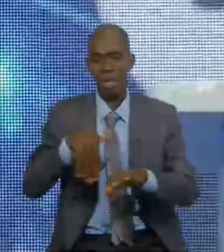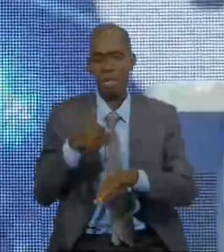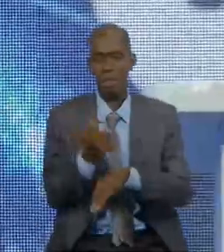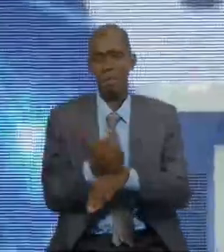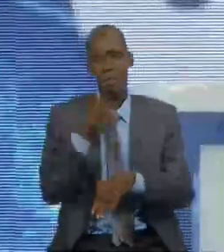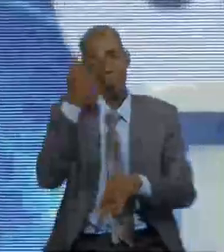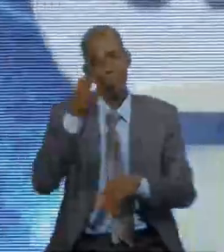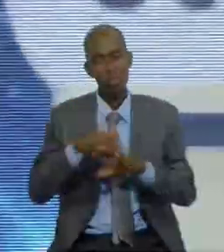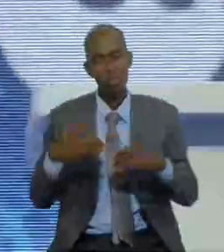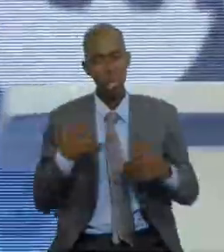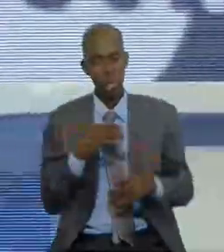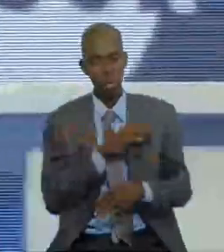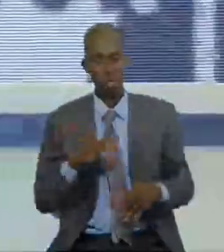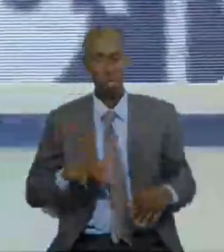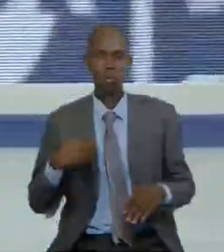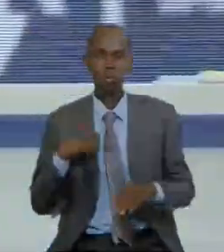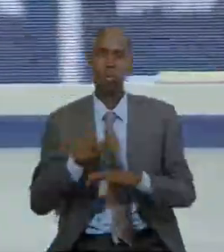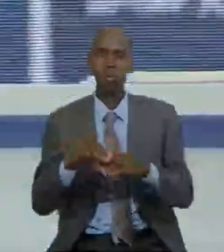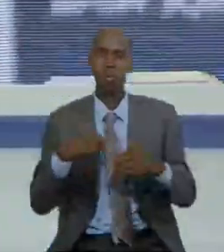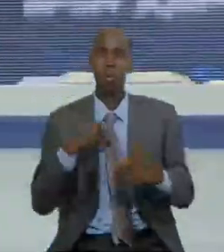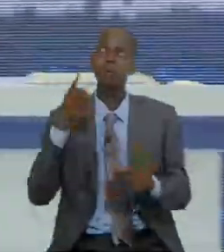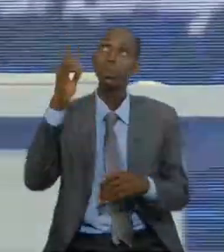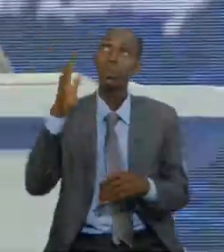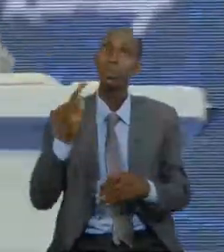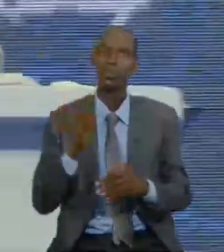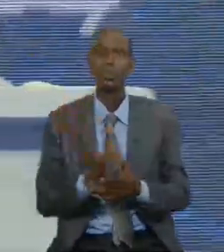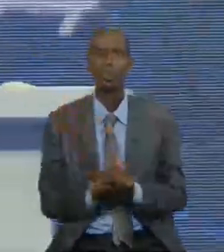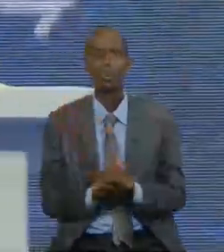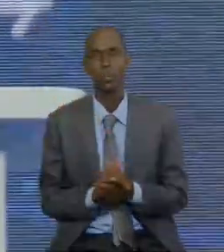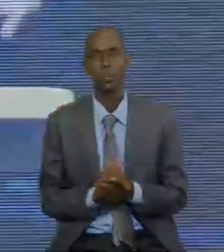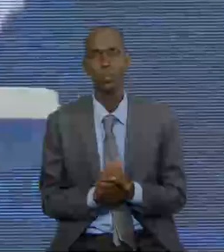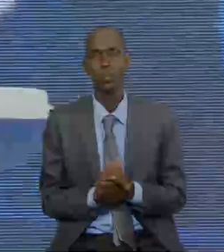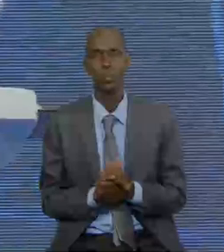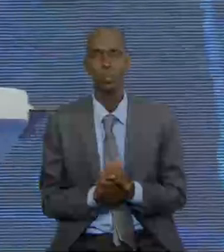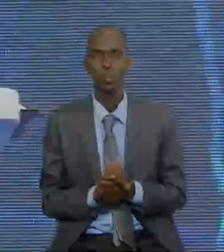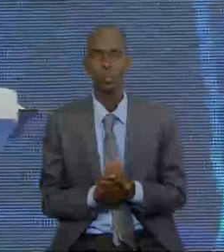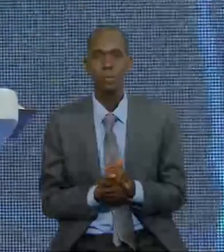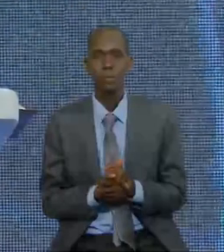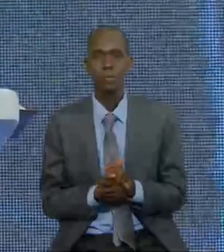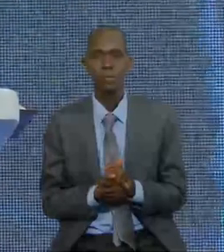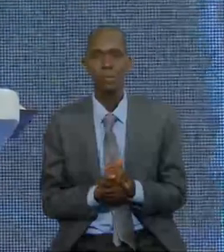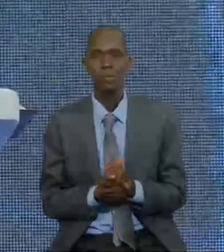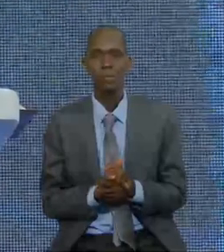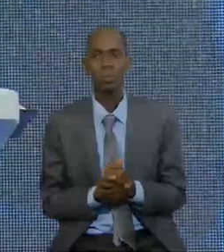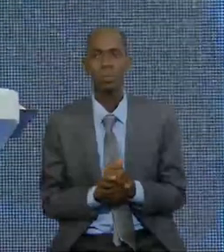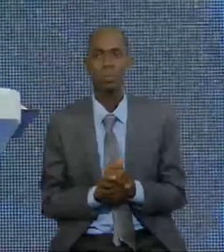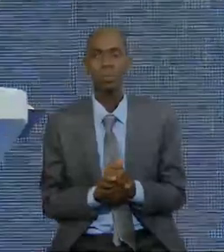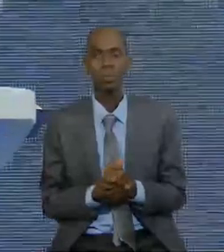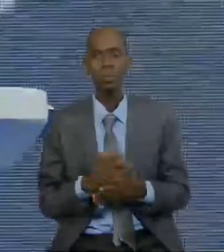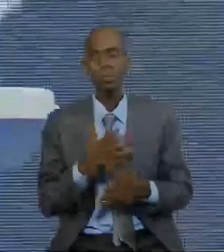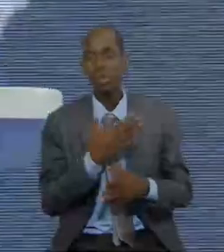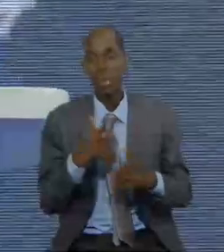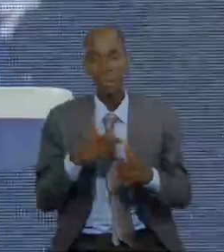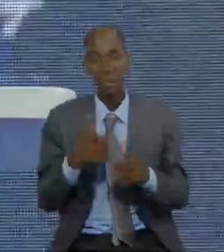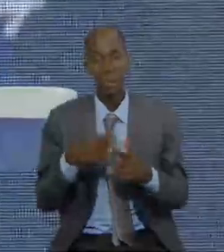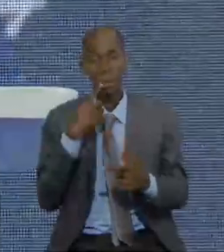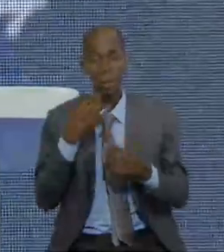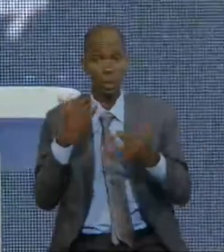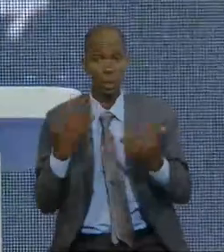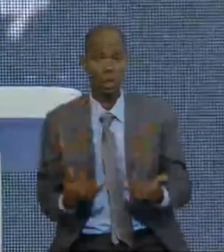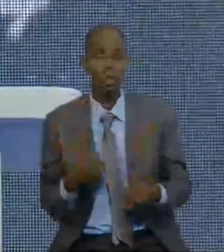il a pas la crainte de Dieu tout ce qu'on décidait tout ce qu'on faisait parce qu'on ne s'est on ne se penchait pas vers Dieu on arrivait à rien